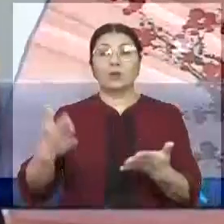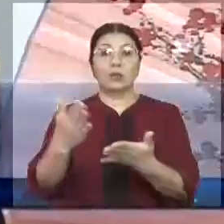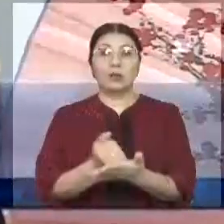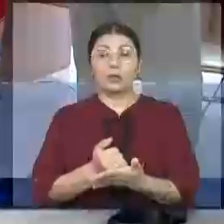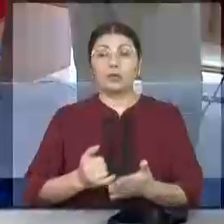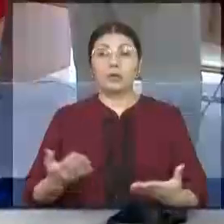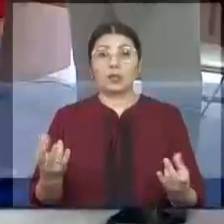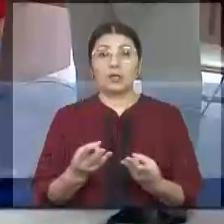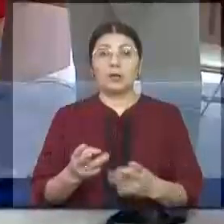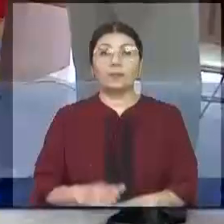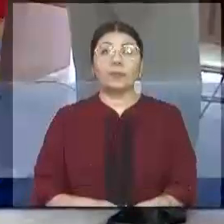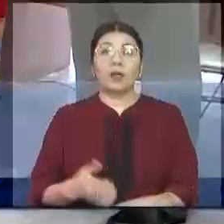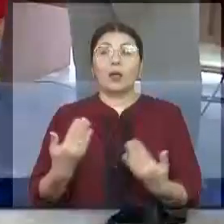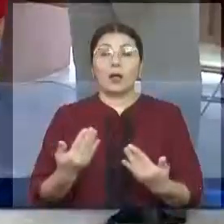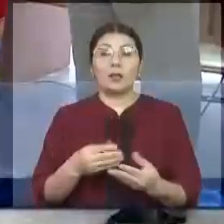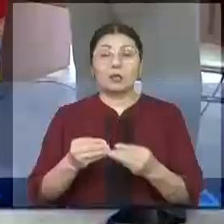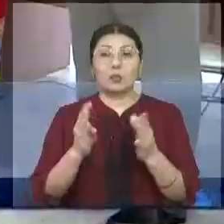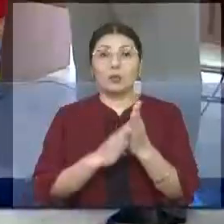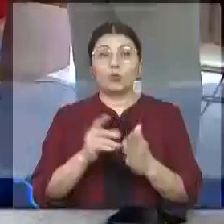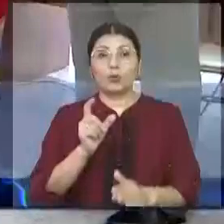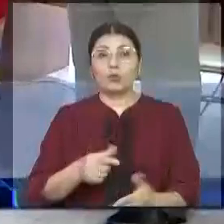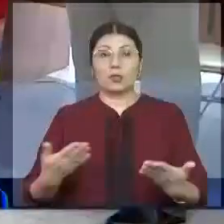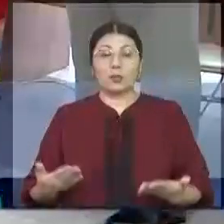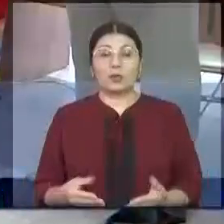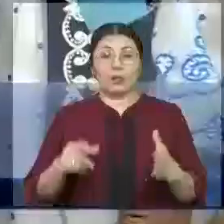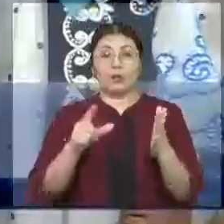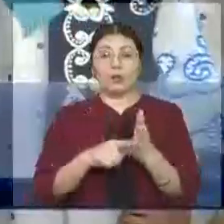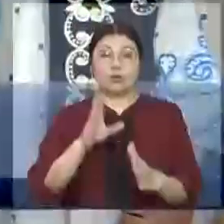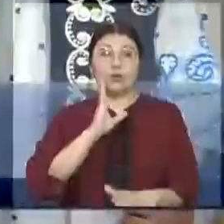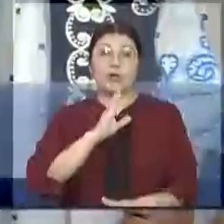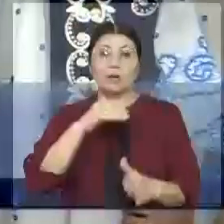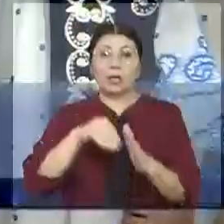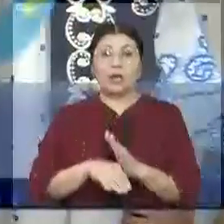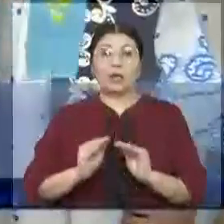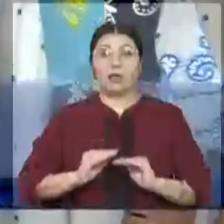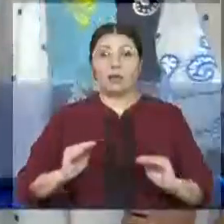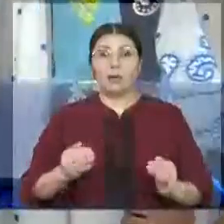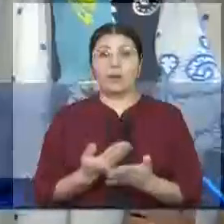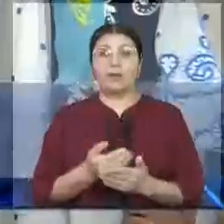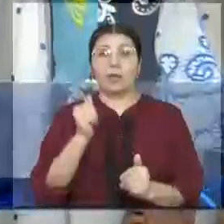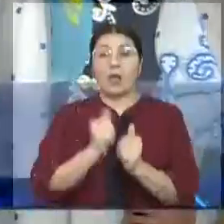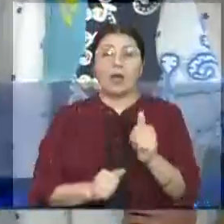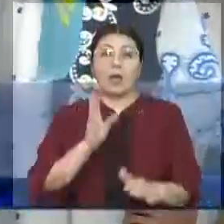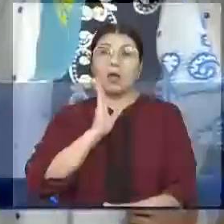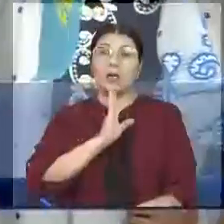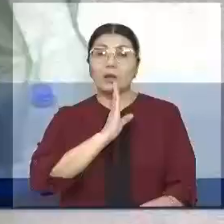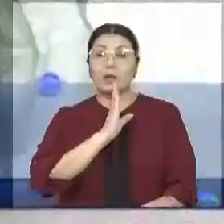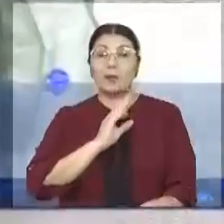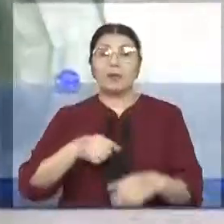үшін. Қазір орталықта 19 адам орналасқан, оның 7-і әйел, қалғаны бала. Мекемеге келген әр әйелге құқықтық, әлеуметтік,